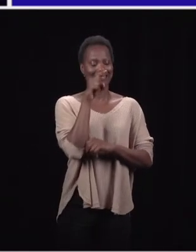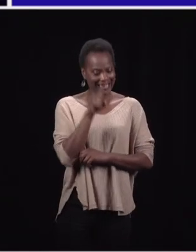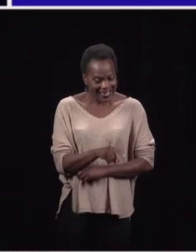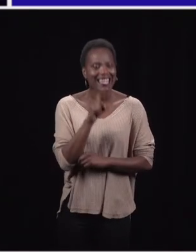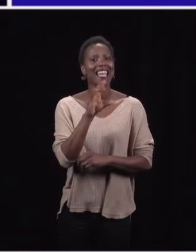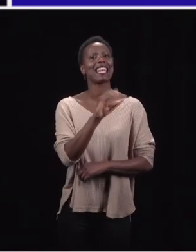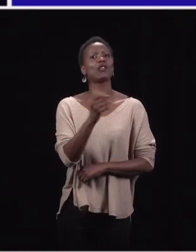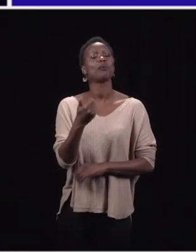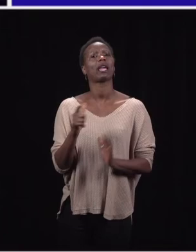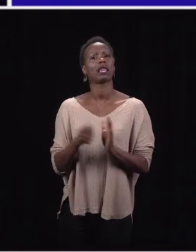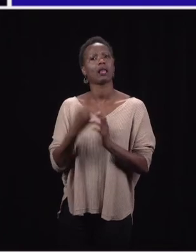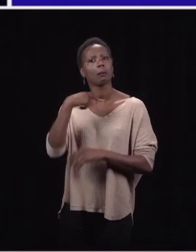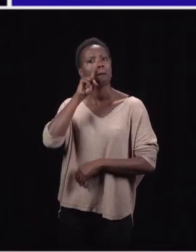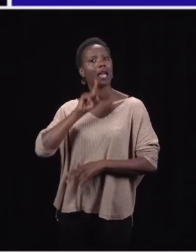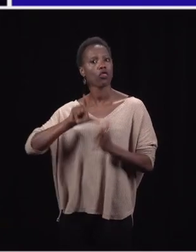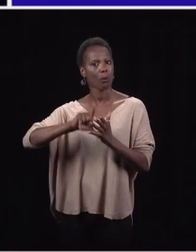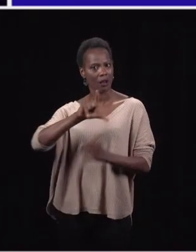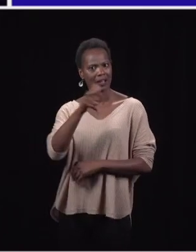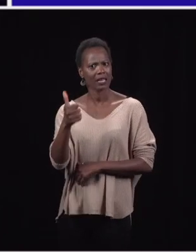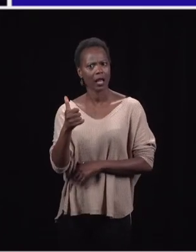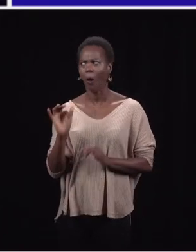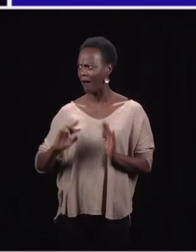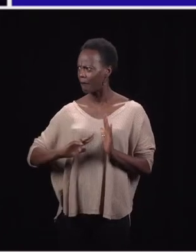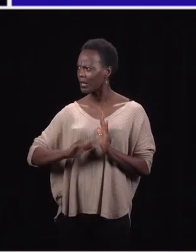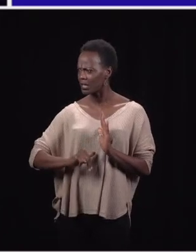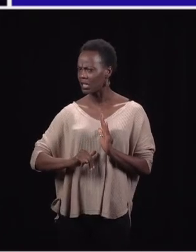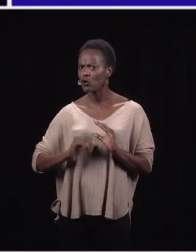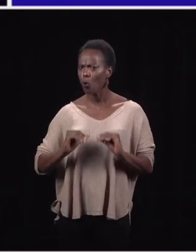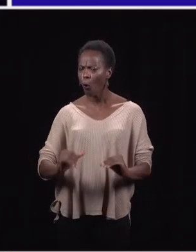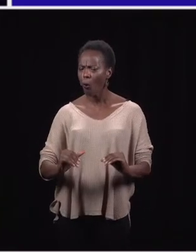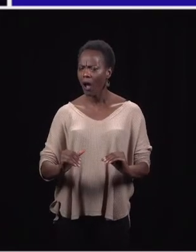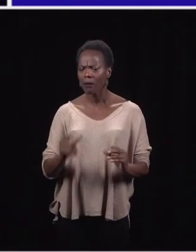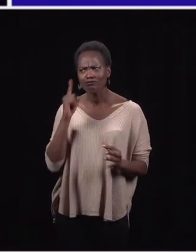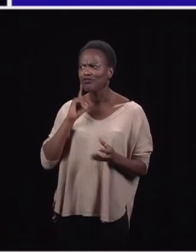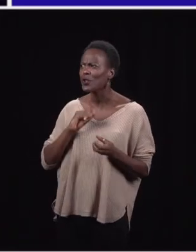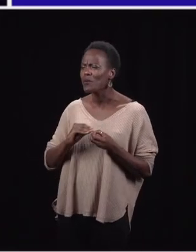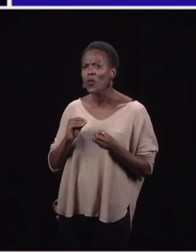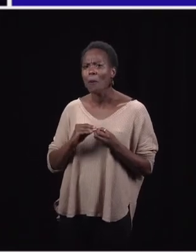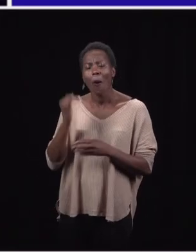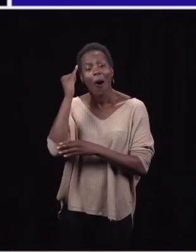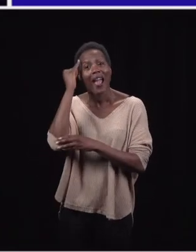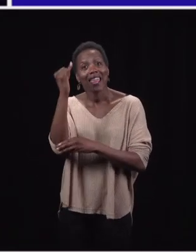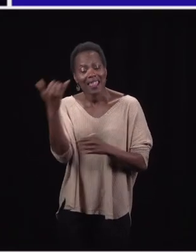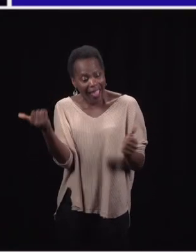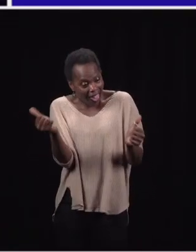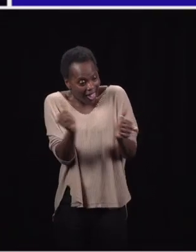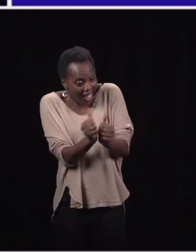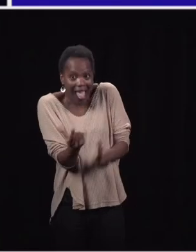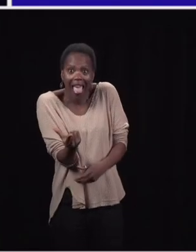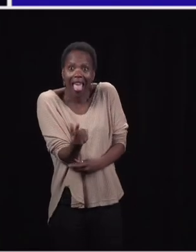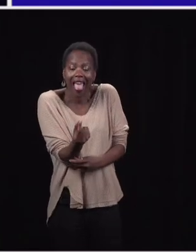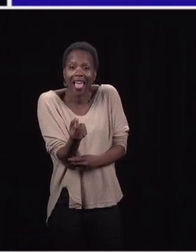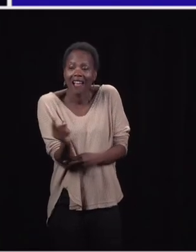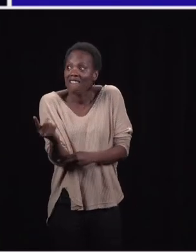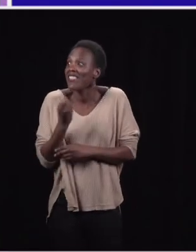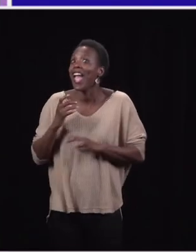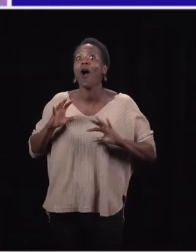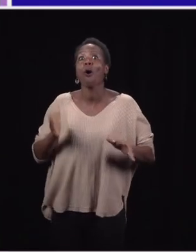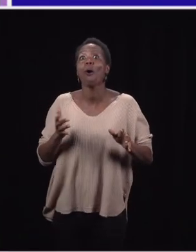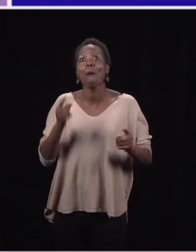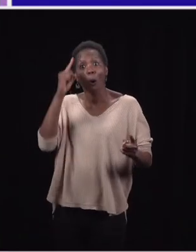crois que c'était en mai 2021 le la signature comment est né l'idée de de cette collaboration et qu'elle était finalement l'objectif derrière